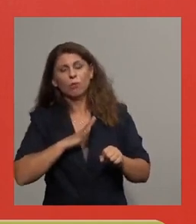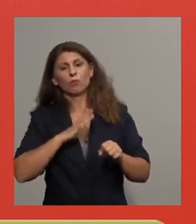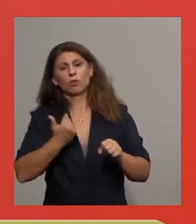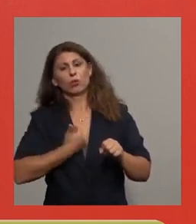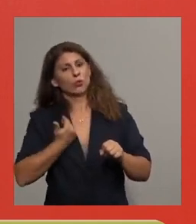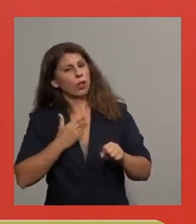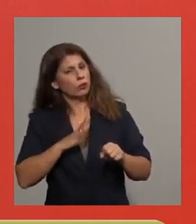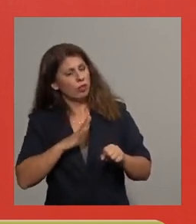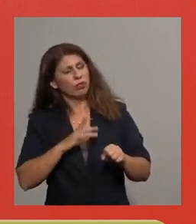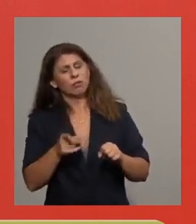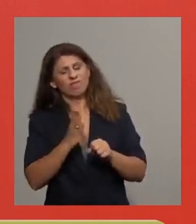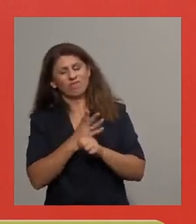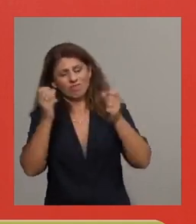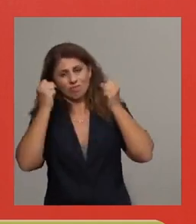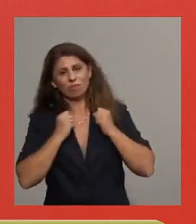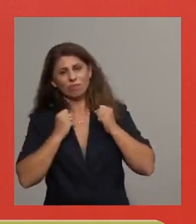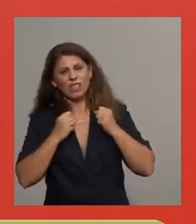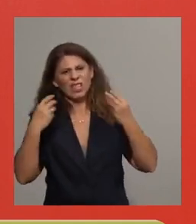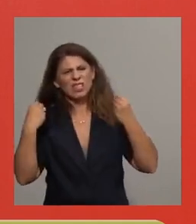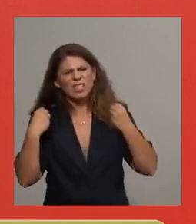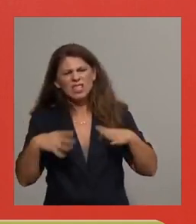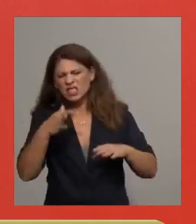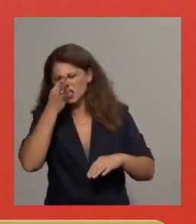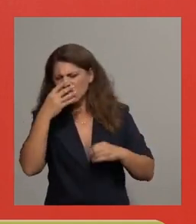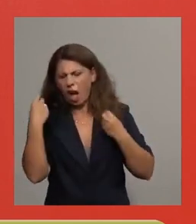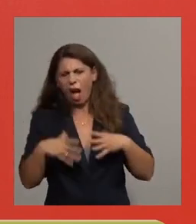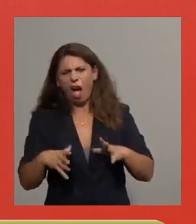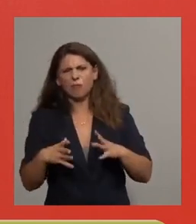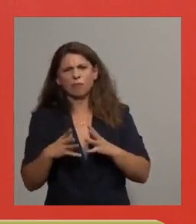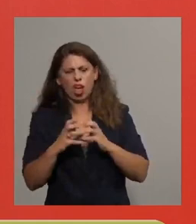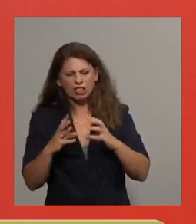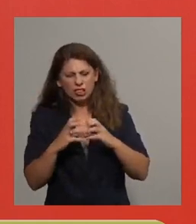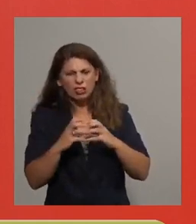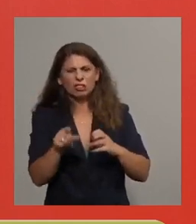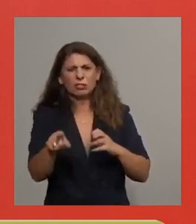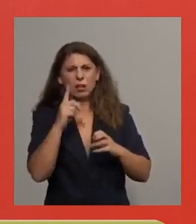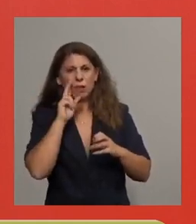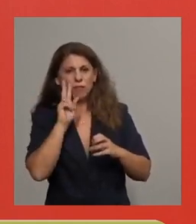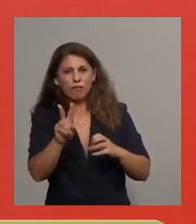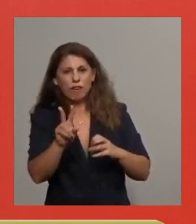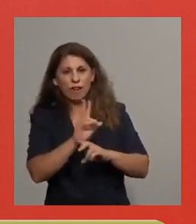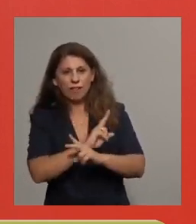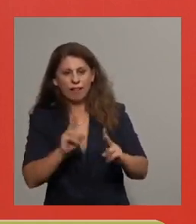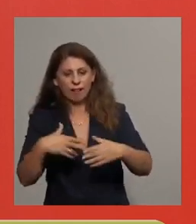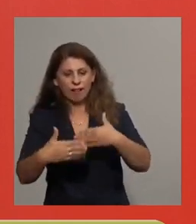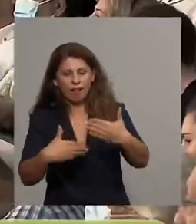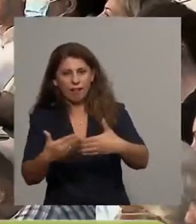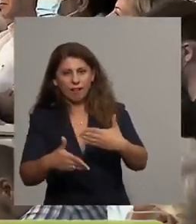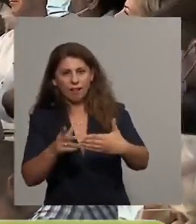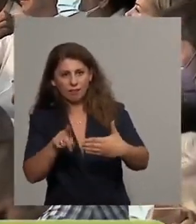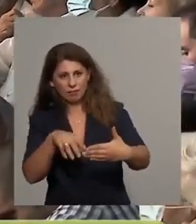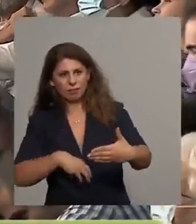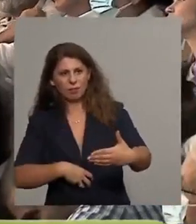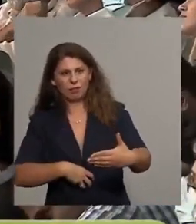και το σάπιο πρόσωπό του γίνεται ολοένα και πιο φανερό, ολοένα και πιο